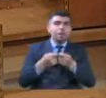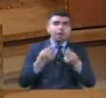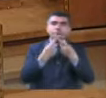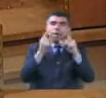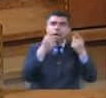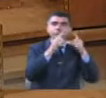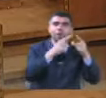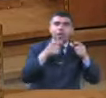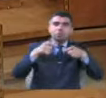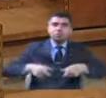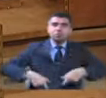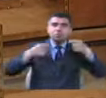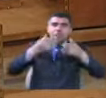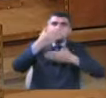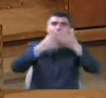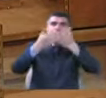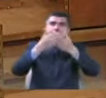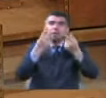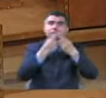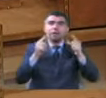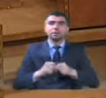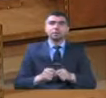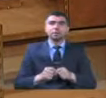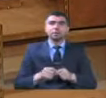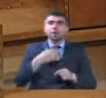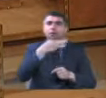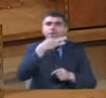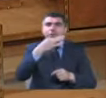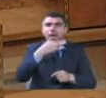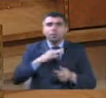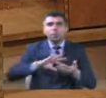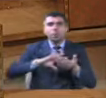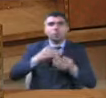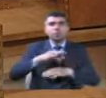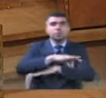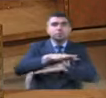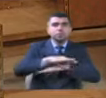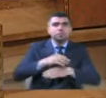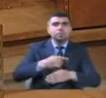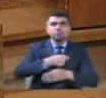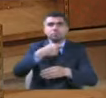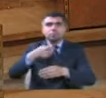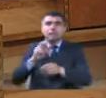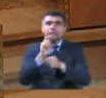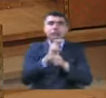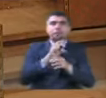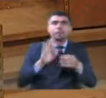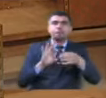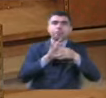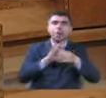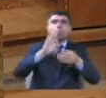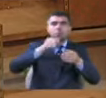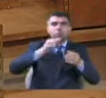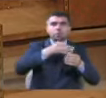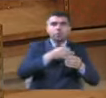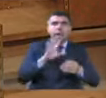عن طريق تدخل المؤسسات العمومية عبر تسهيل ولوج المواطنين والمقاولين للتمويل. تهدف الحكومة إلى خفض العجز